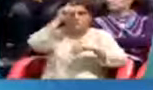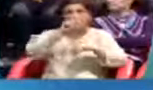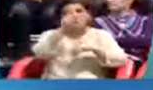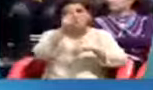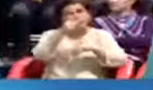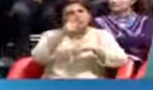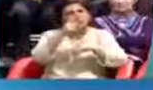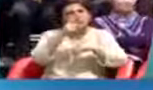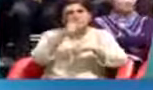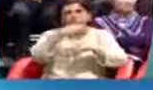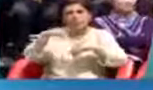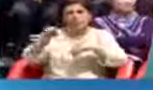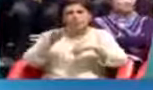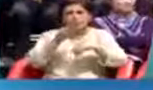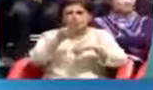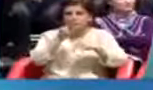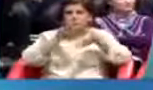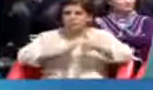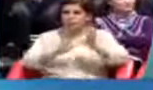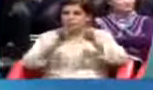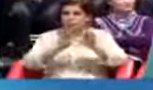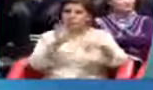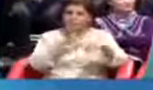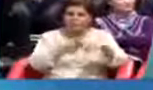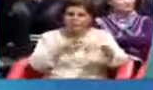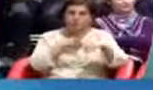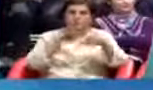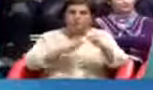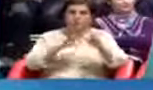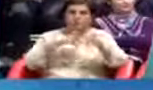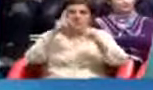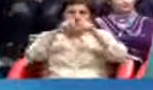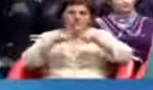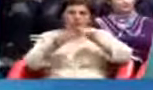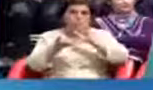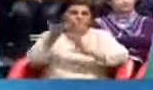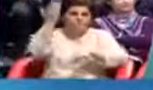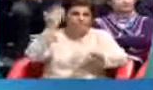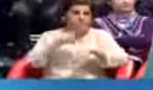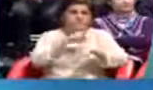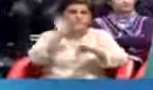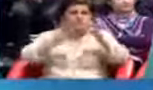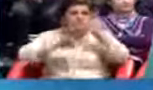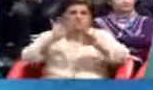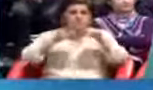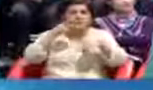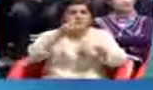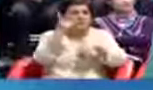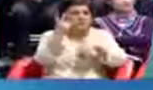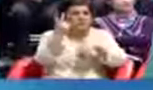1,5-2 milyon arası doğum oluyor. Doğum hızımız bayağı iyi durumda. Yapılan istatistikler şunu göstermiştir,